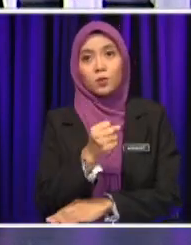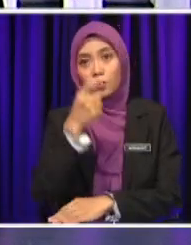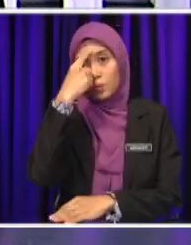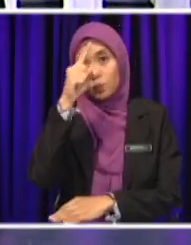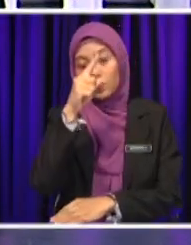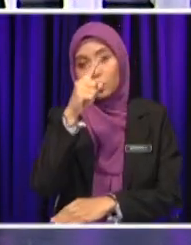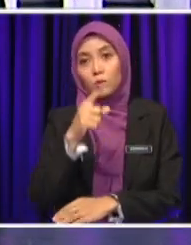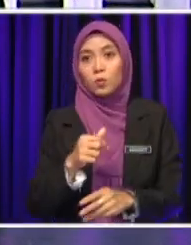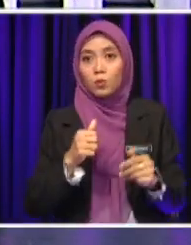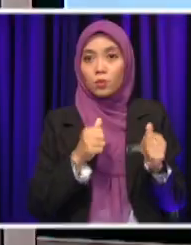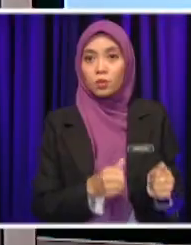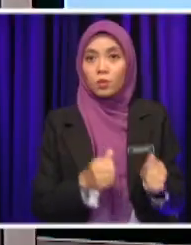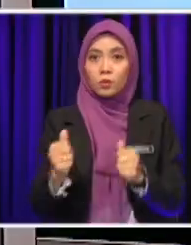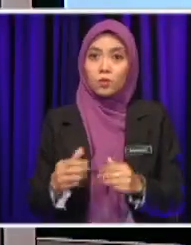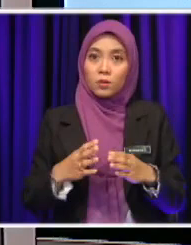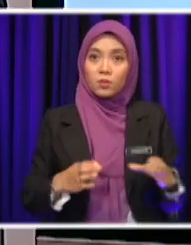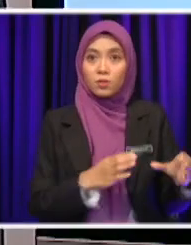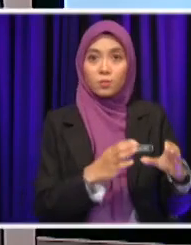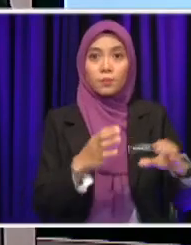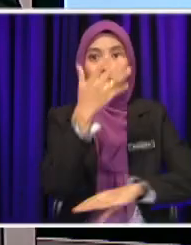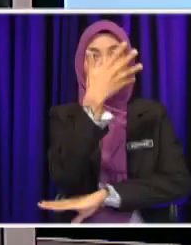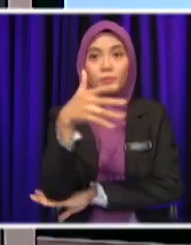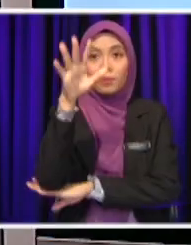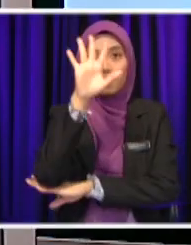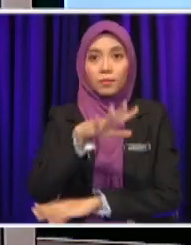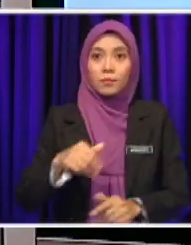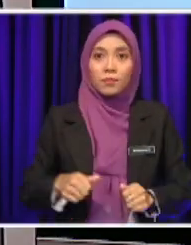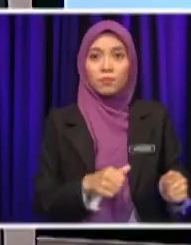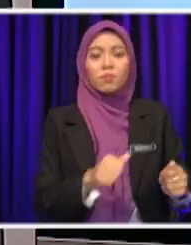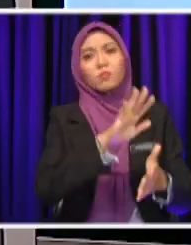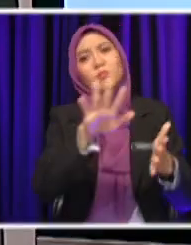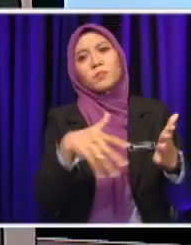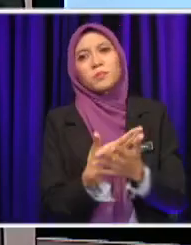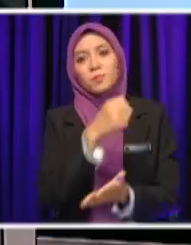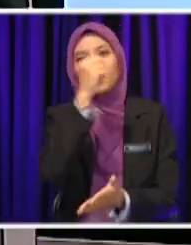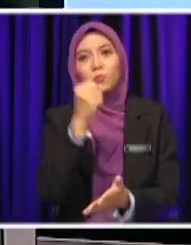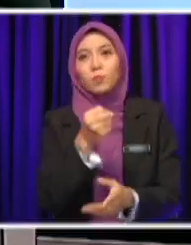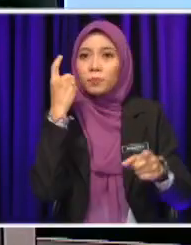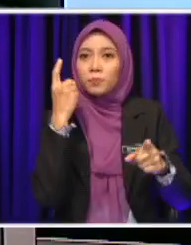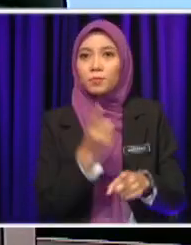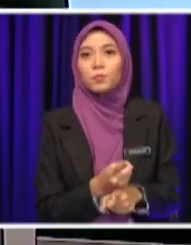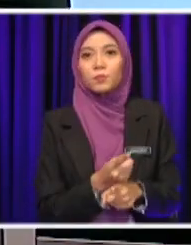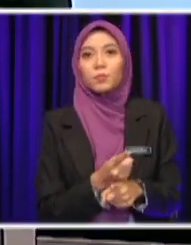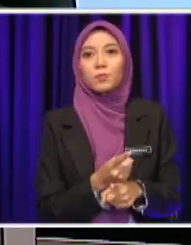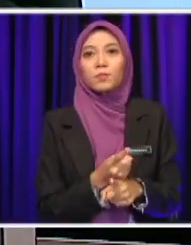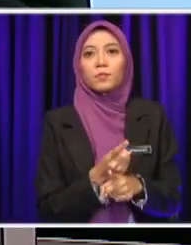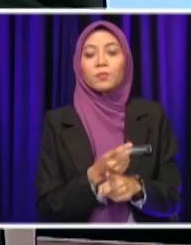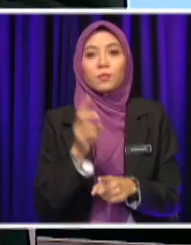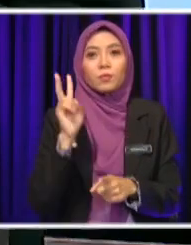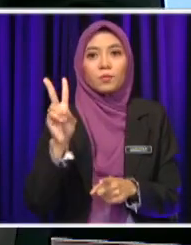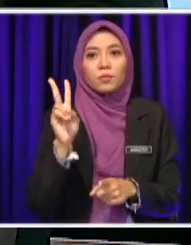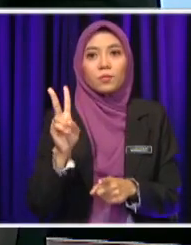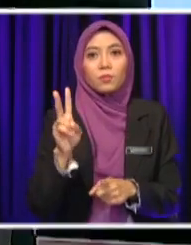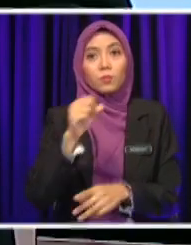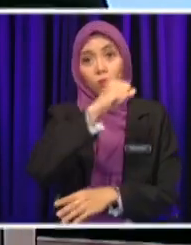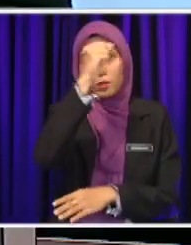okey, untuk carta alih, Aiman dapat jawab dengan tepat. Alhamdulillah. Dan yang kedua cikgu bagi soalan